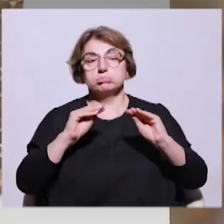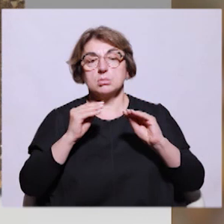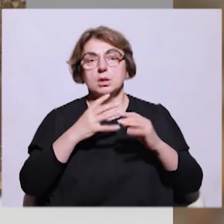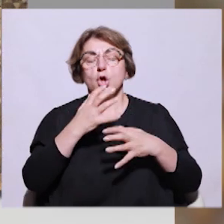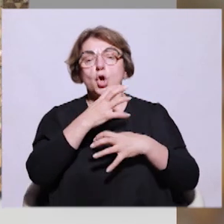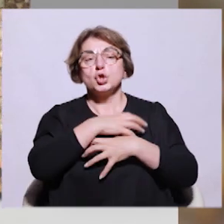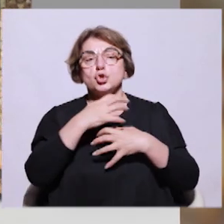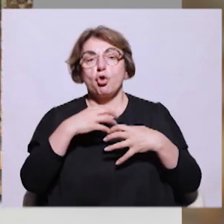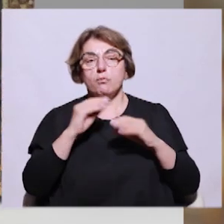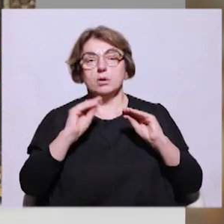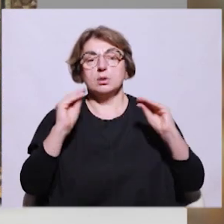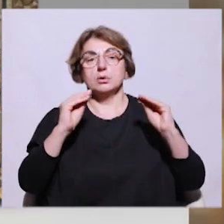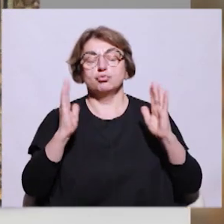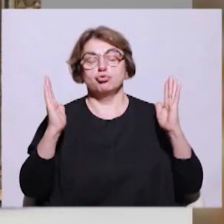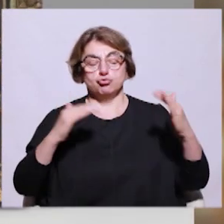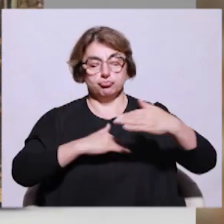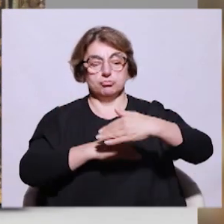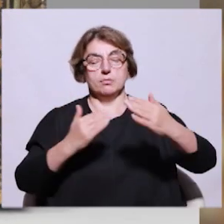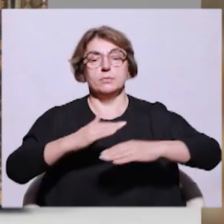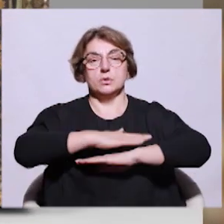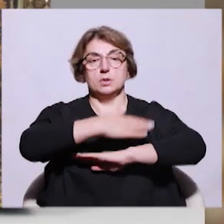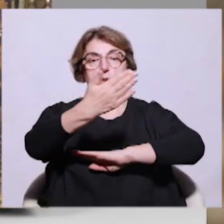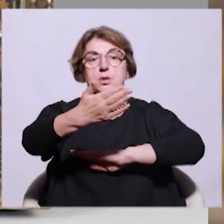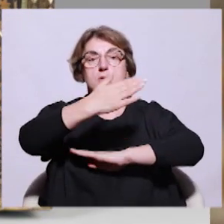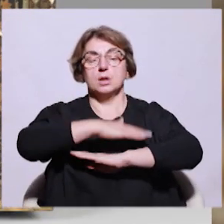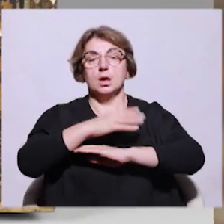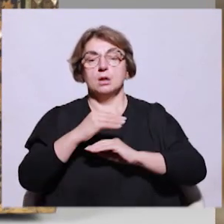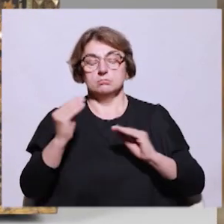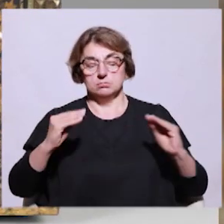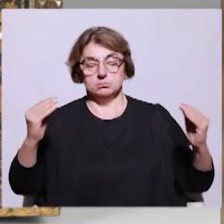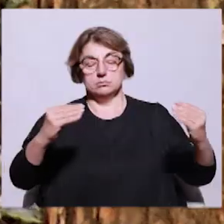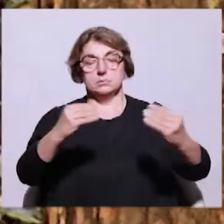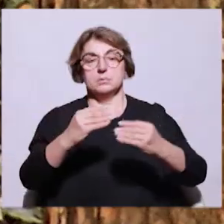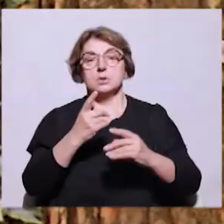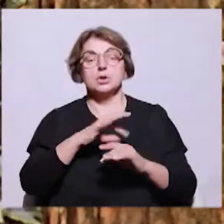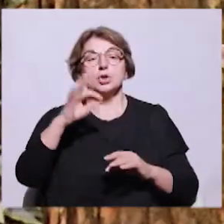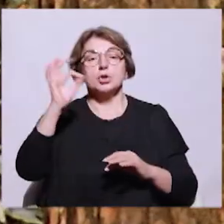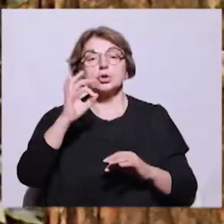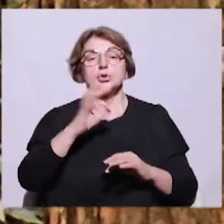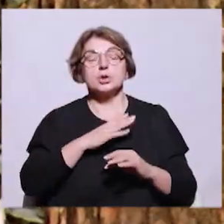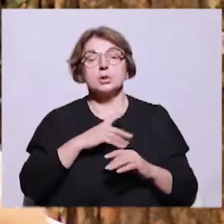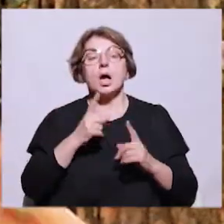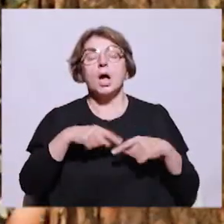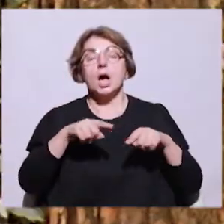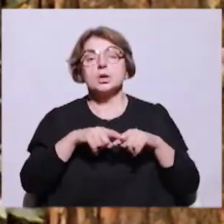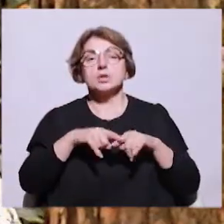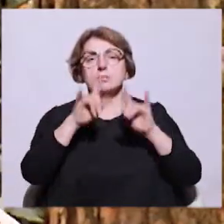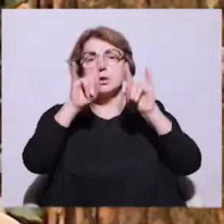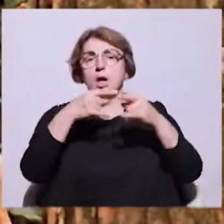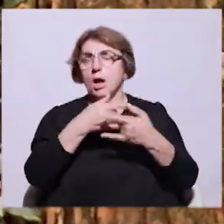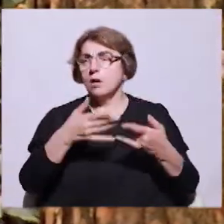ცხოველებით შემკული დიდი ზარდახშა. ასეთი მოკაზმული იყო ხოლმე ხშირად ავეჯით,